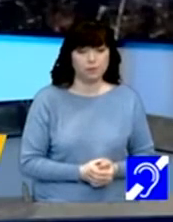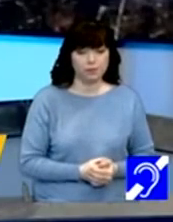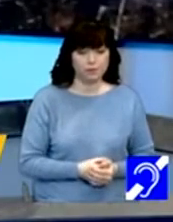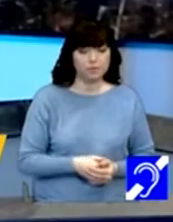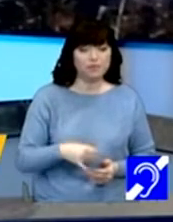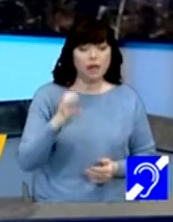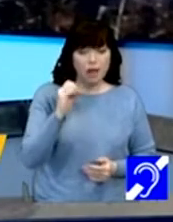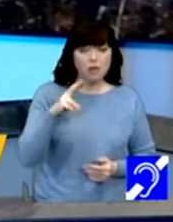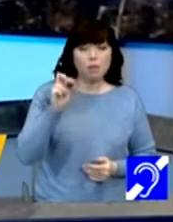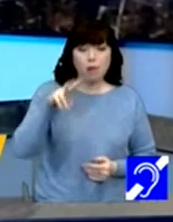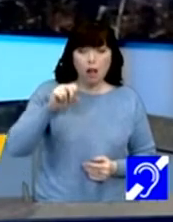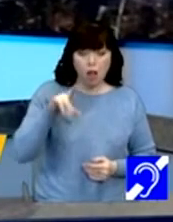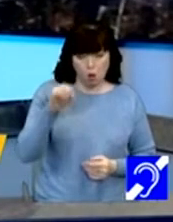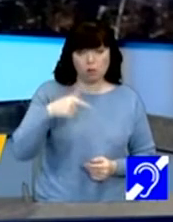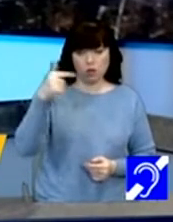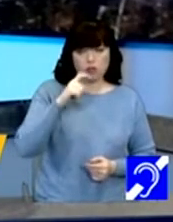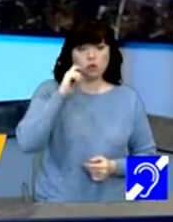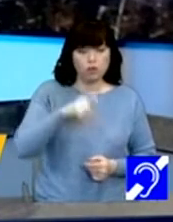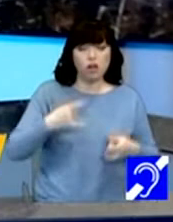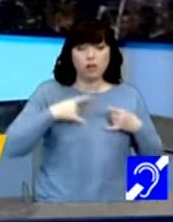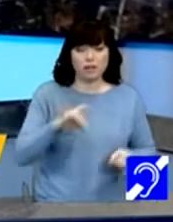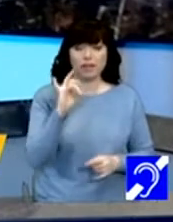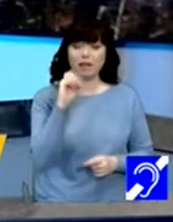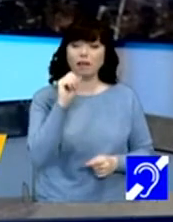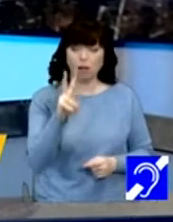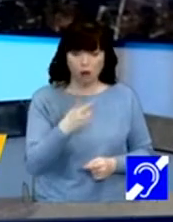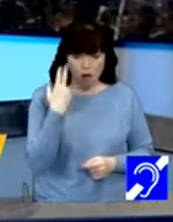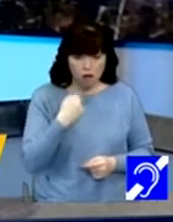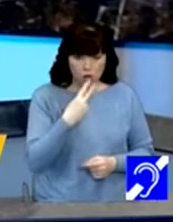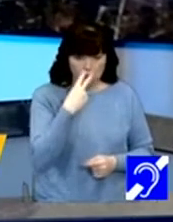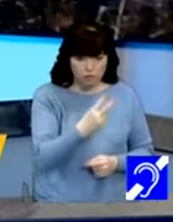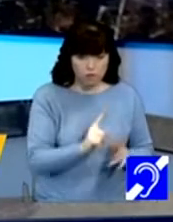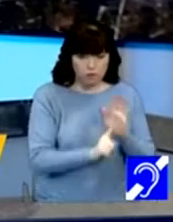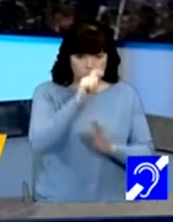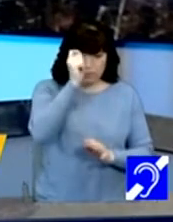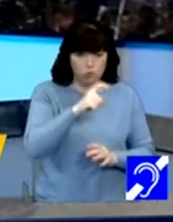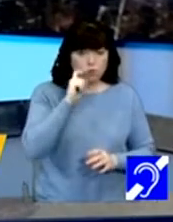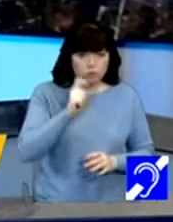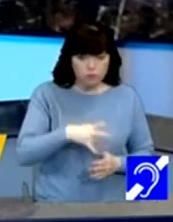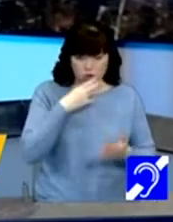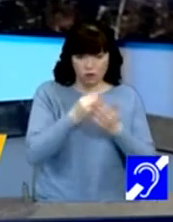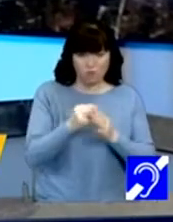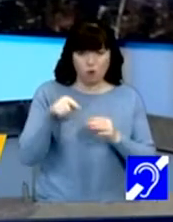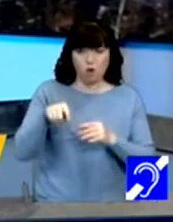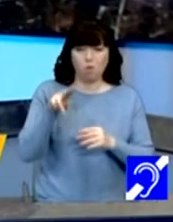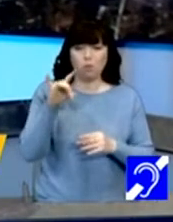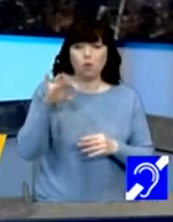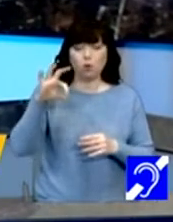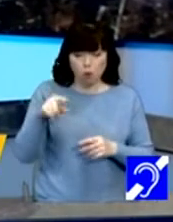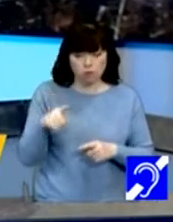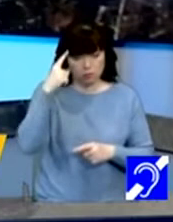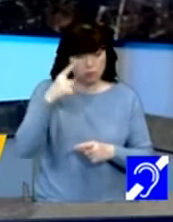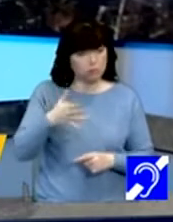Emad Balak este un cetățean american născut în Irak. Când a văzut că a început războiul în Ucraina, în biroul său din Kurdistan, a decis